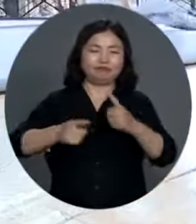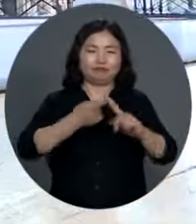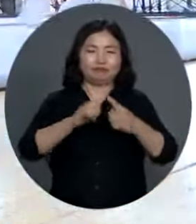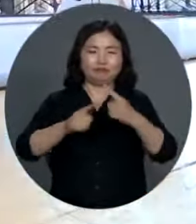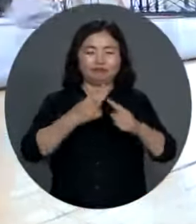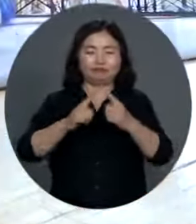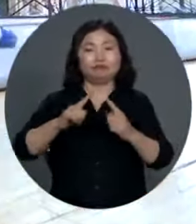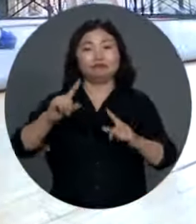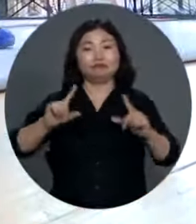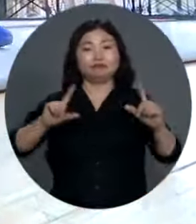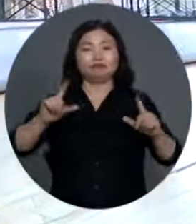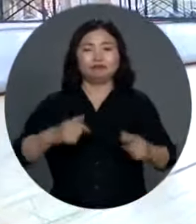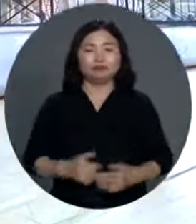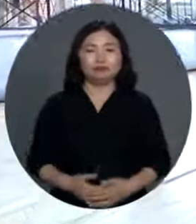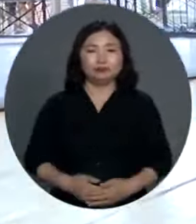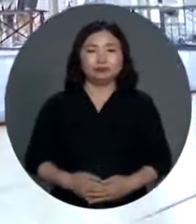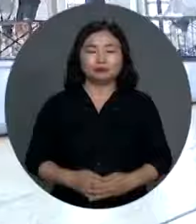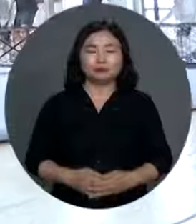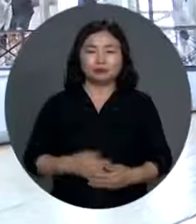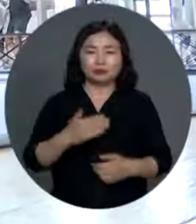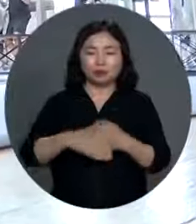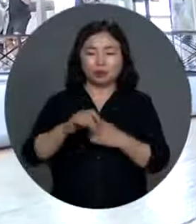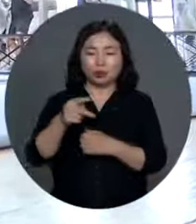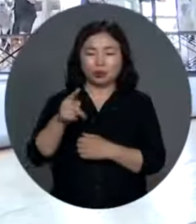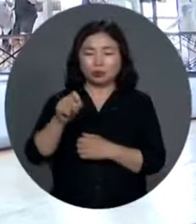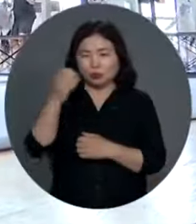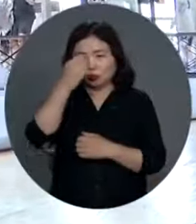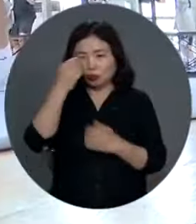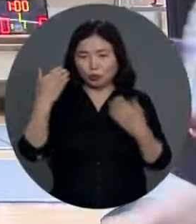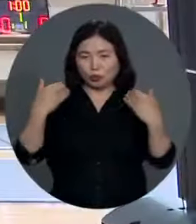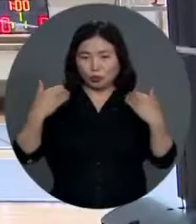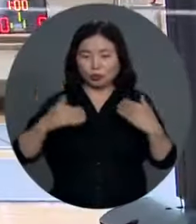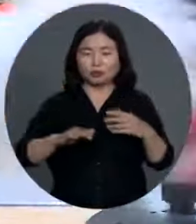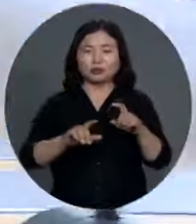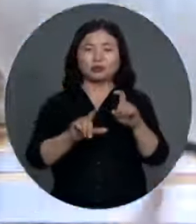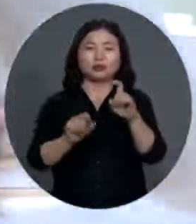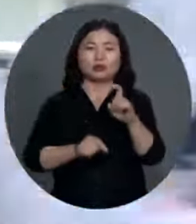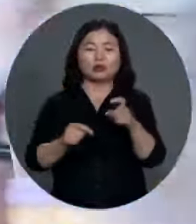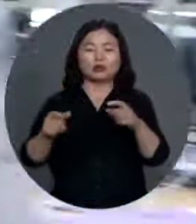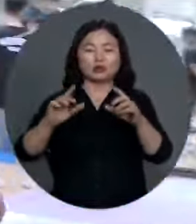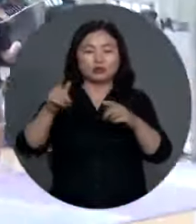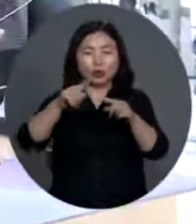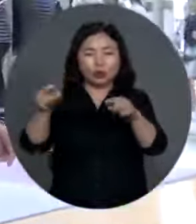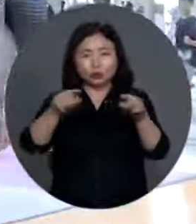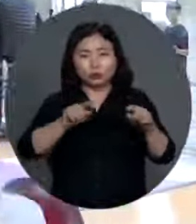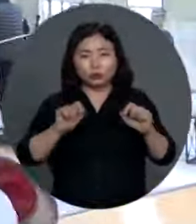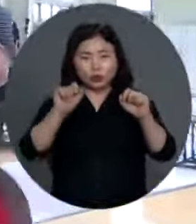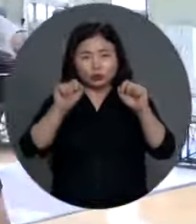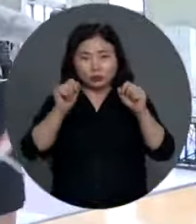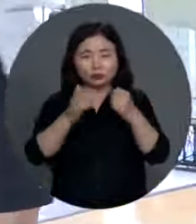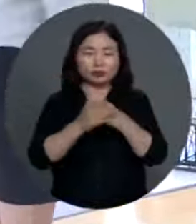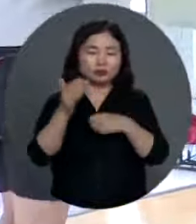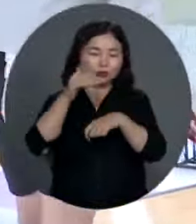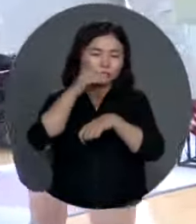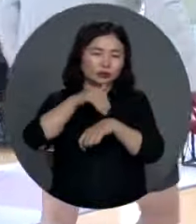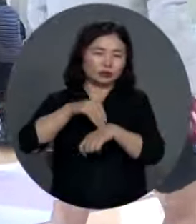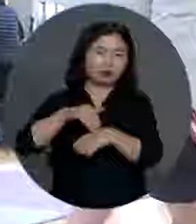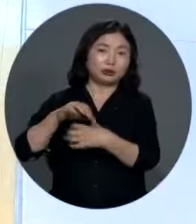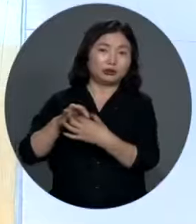없이 펼쳐집니다. 대구 오성고에서는 오는 10월 전국체육대회를 앞두고 훈련이